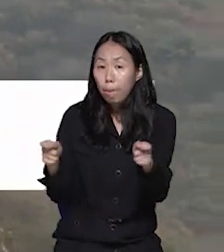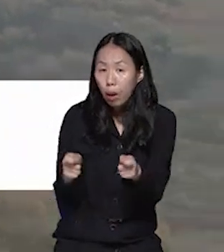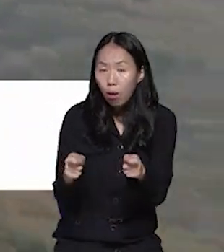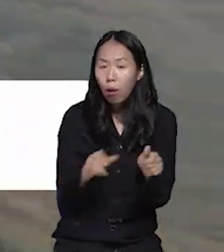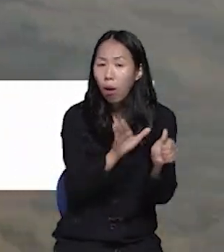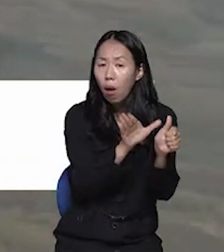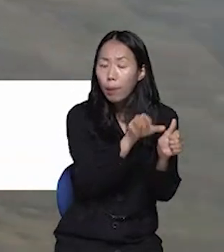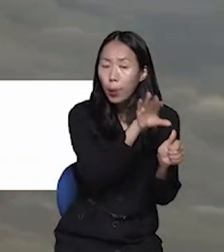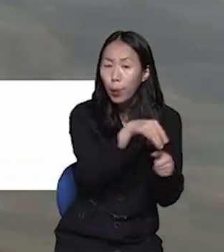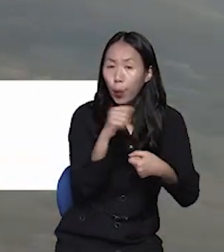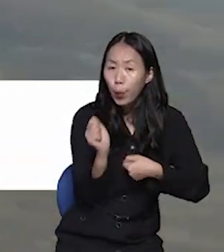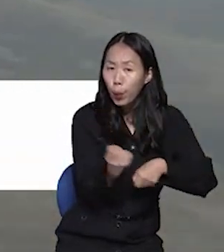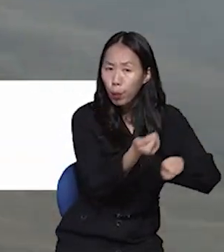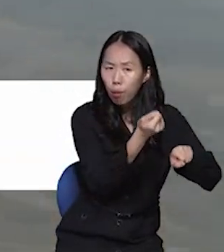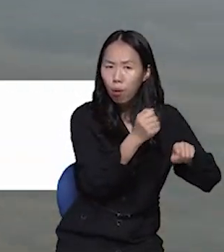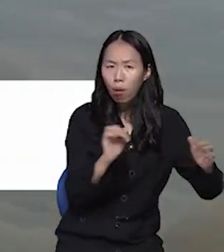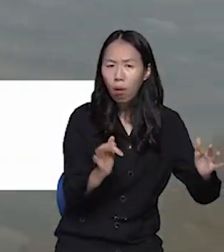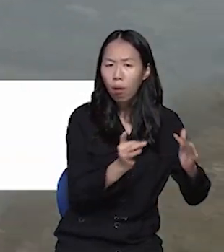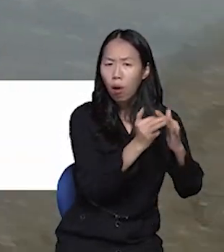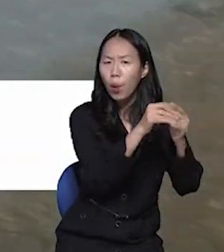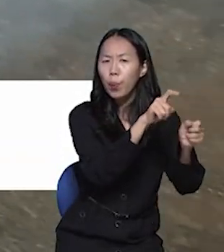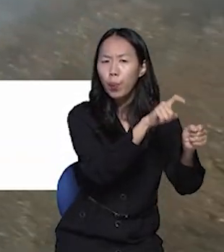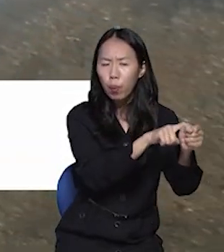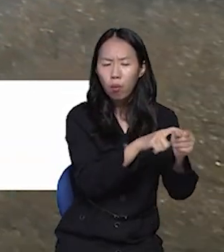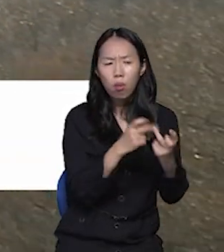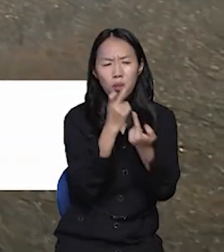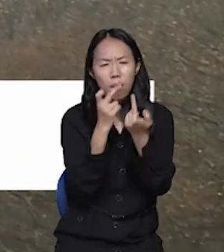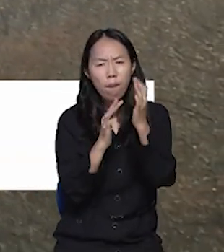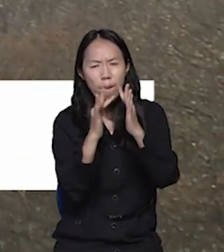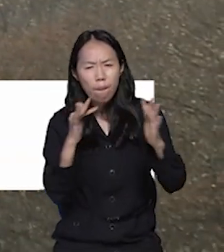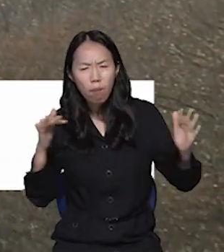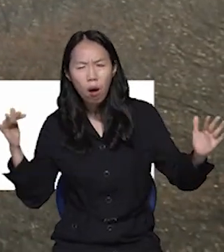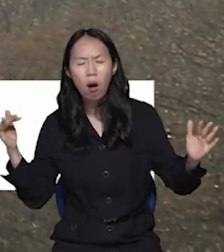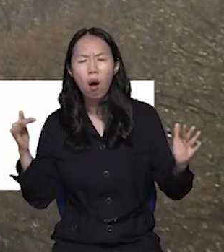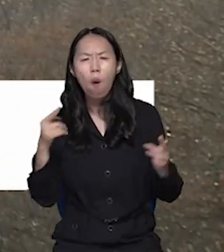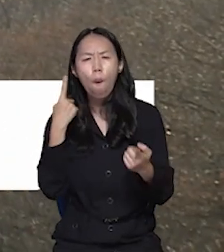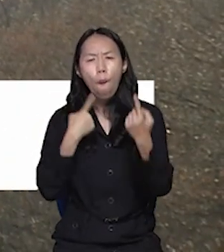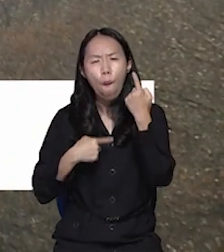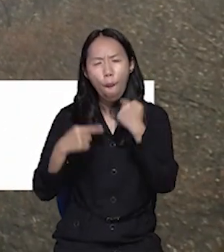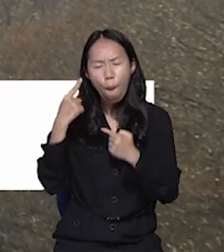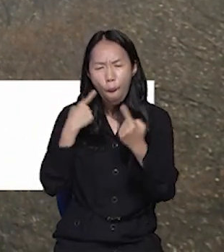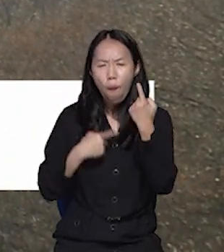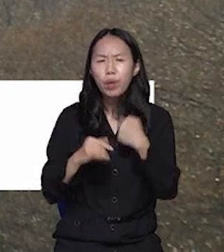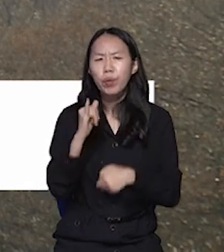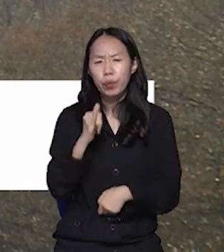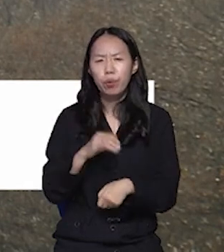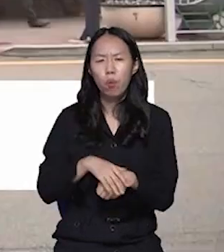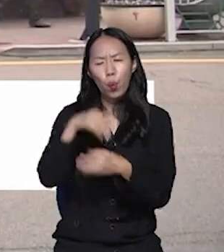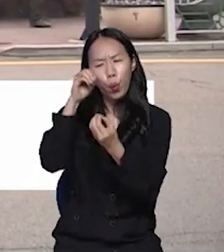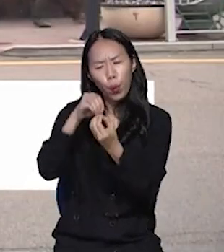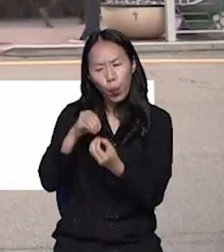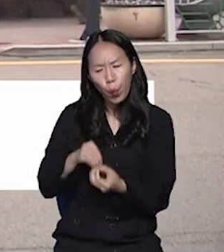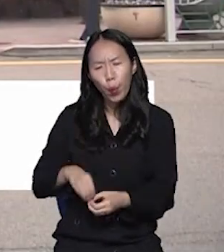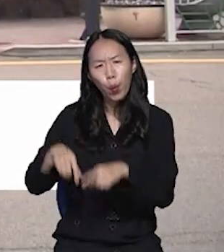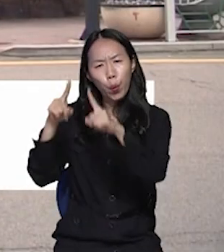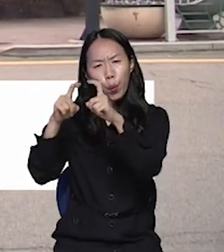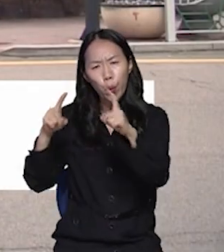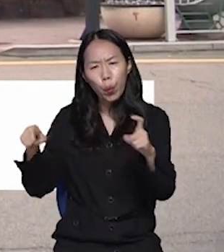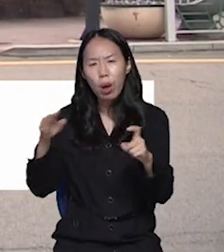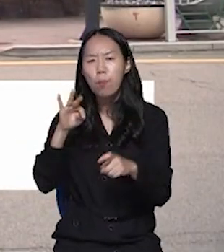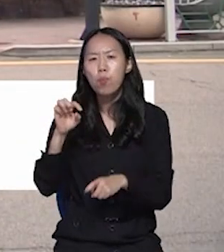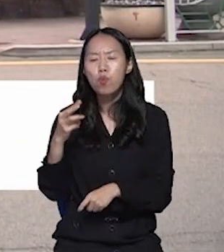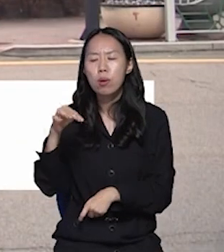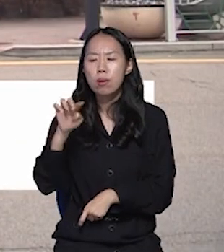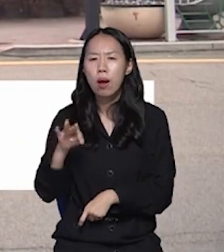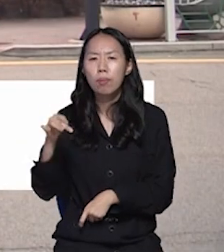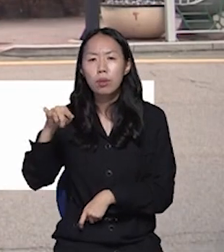보트장 구지로 사용하고자 하는 거라서 대손이 불가해 할 수밖에 없잖아요 천년 고찰로 되어 있는 불갑사 일때 그